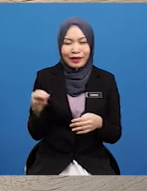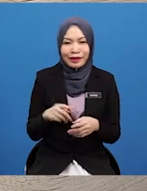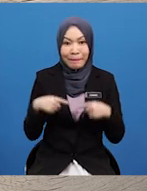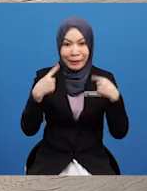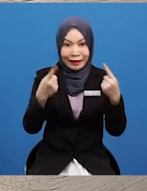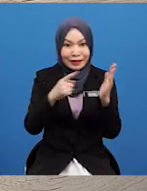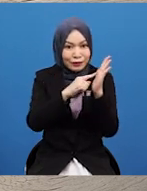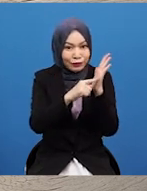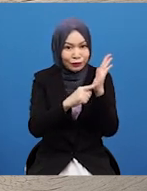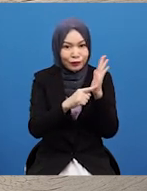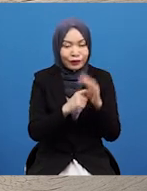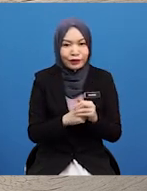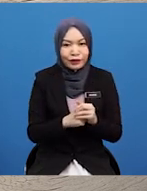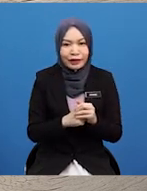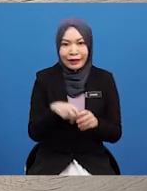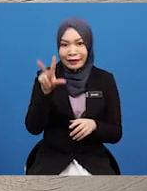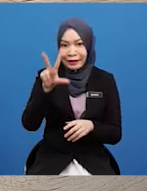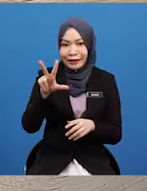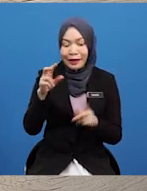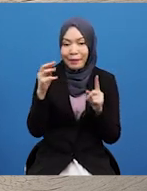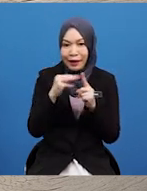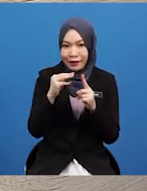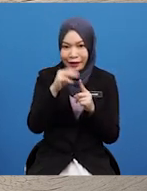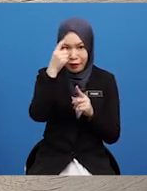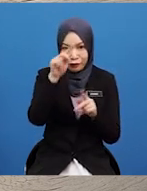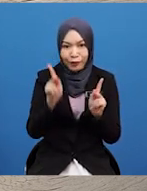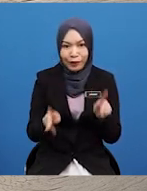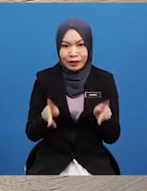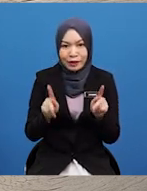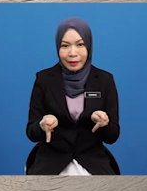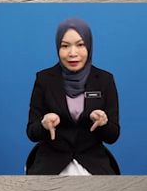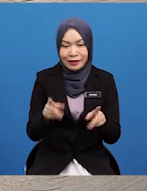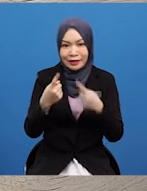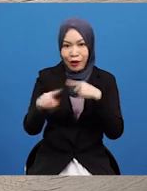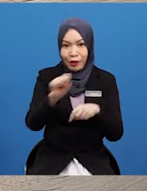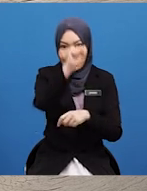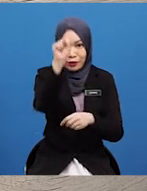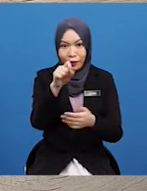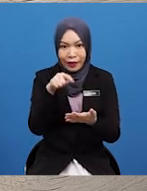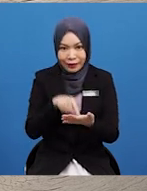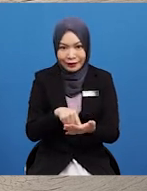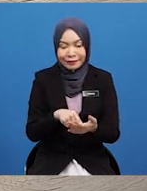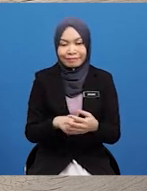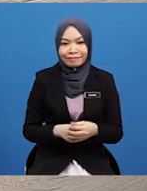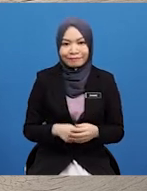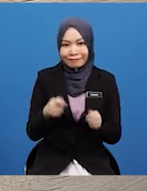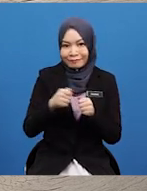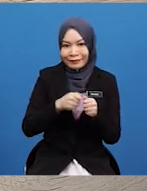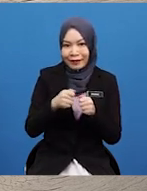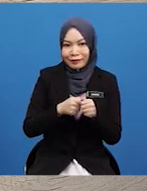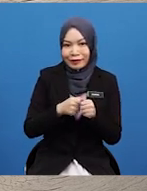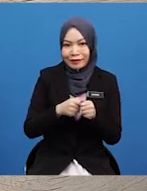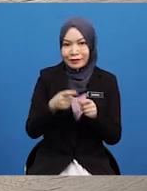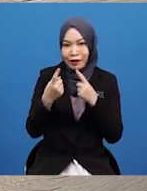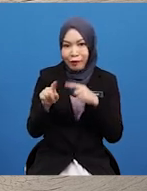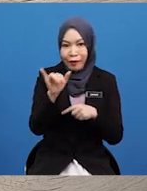Tiga markah diperuntukkan untuk menjawab soalan ini. Setiap ruang yang betul diberikan satu